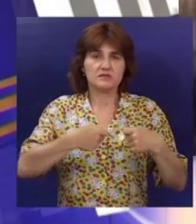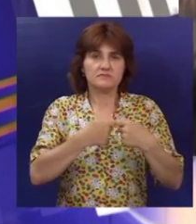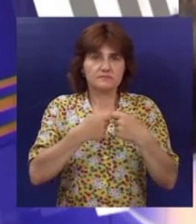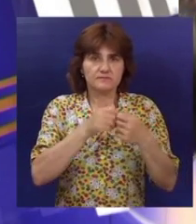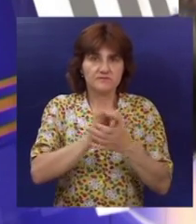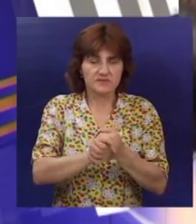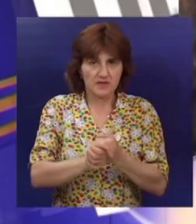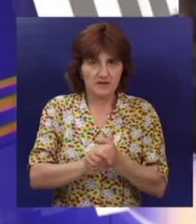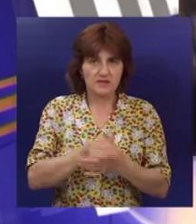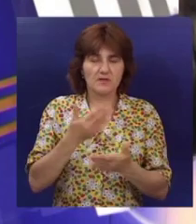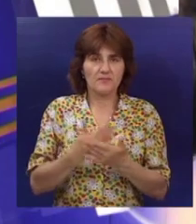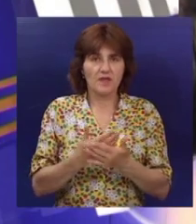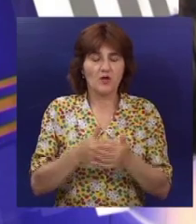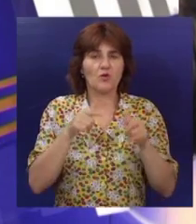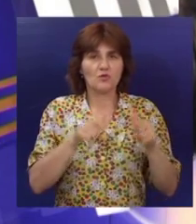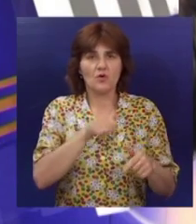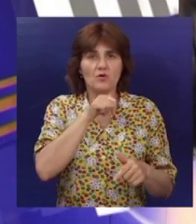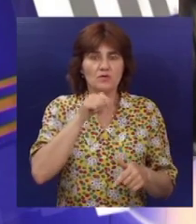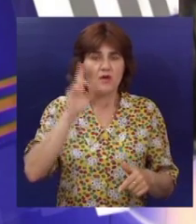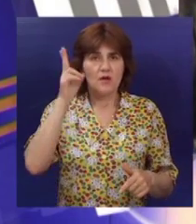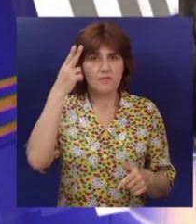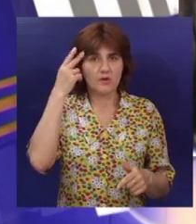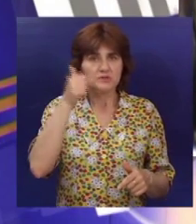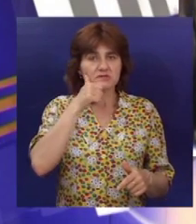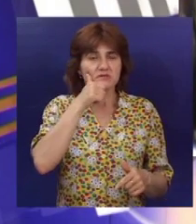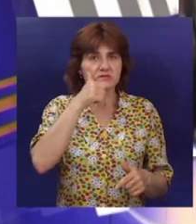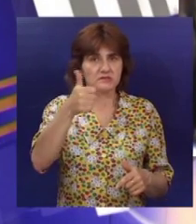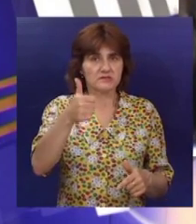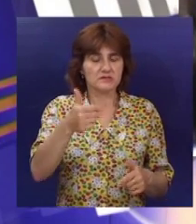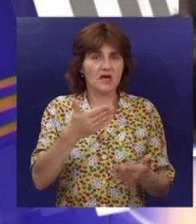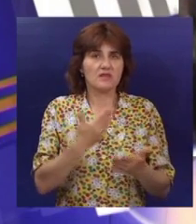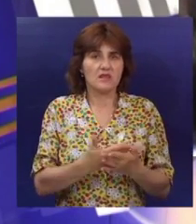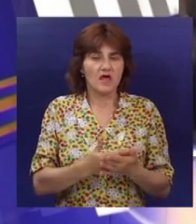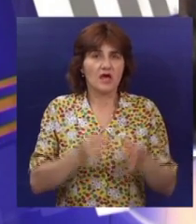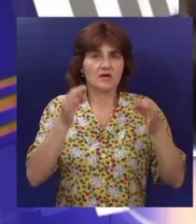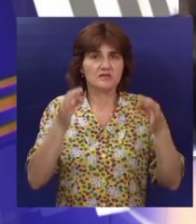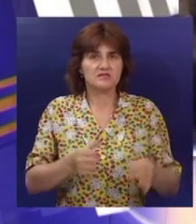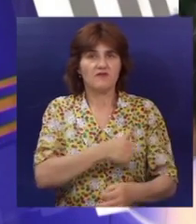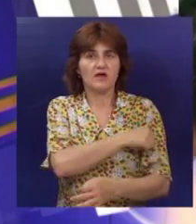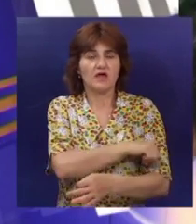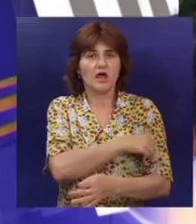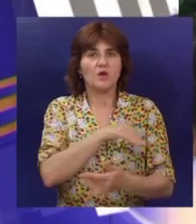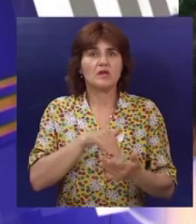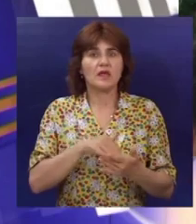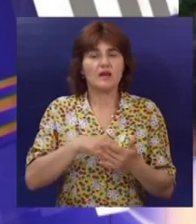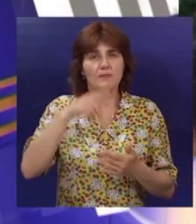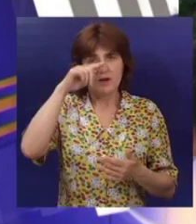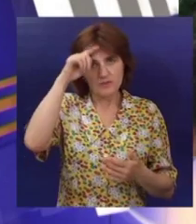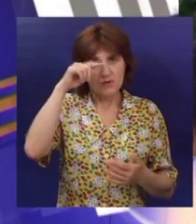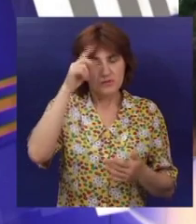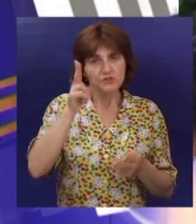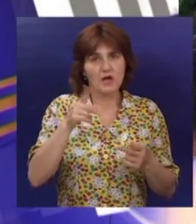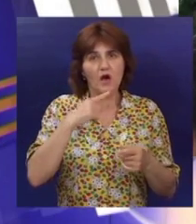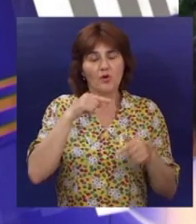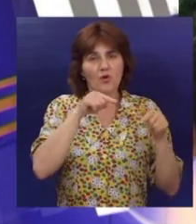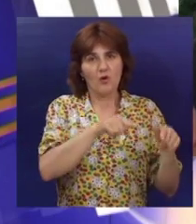saveznika. Po njihovim rečima, ovo je jedan svetao dan u istoriji naše zemlje i iz tog razloga na njega svake godine mora da se podseća kako